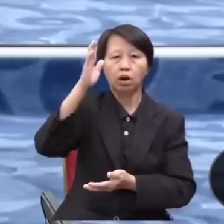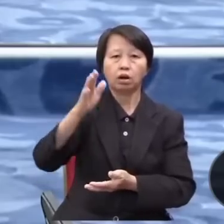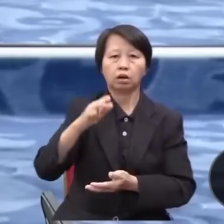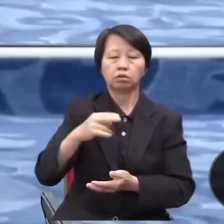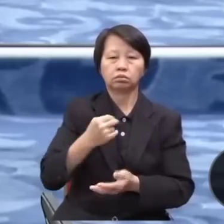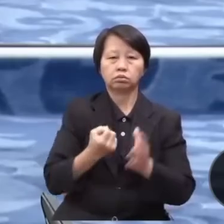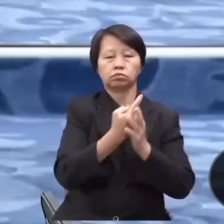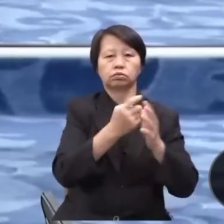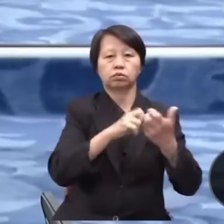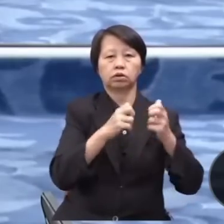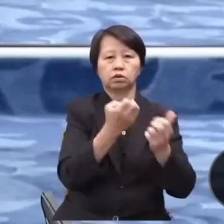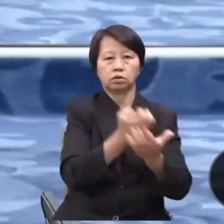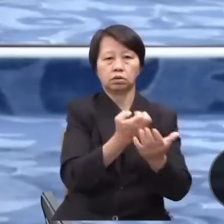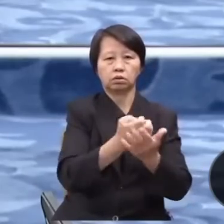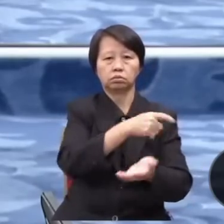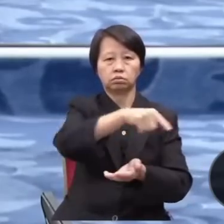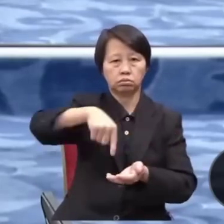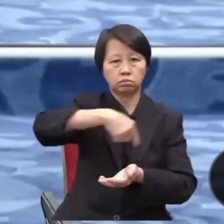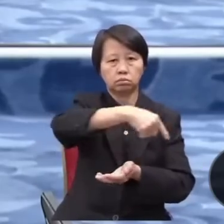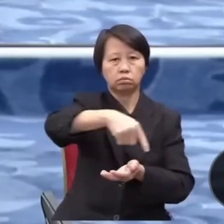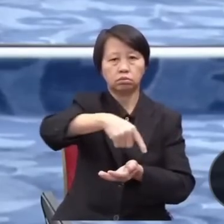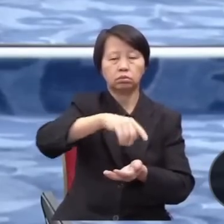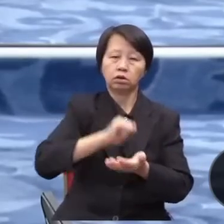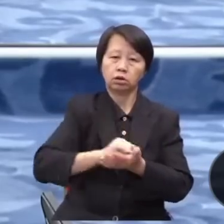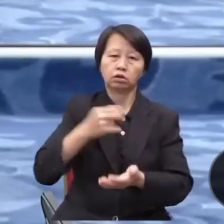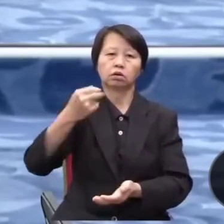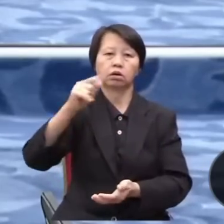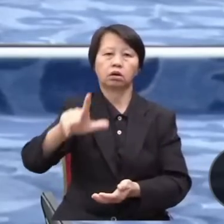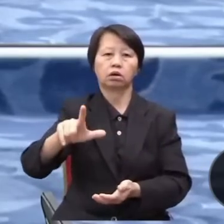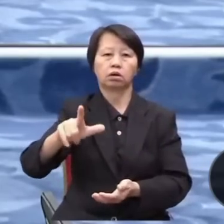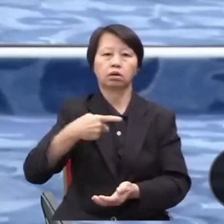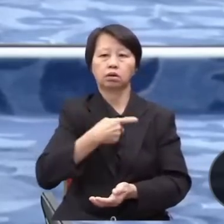kesan pula kepada ekonomi domestik. Itu hal-hal yang kita